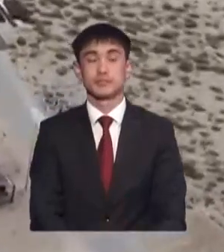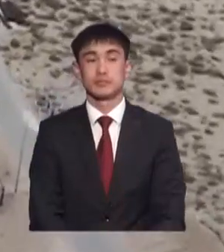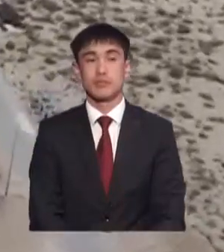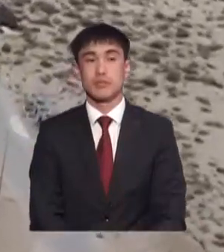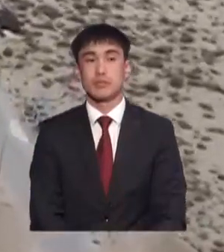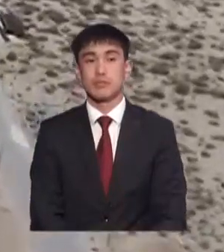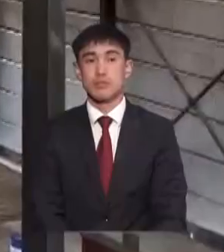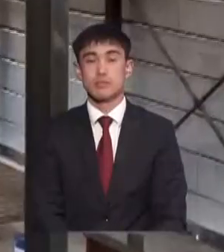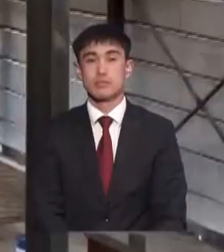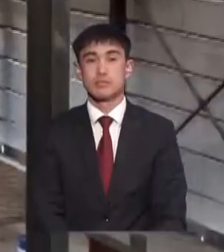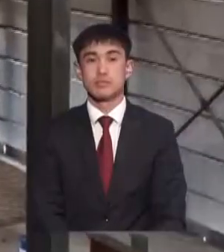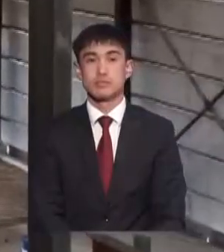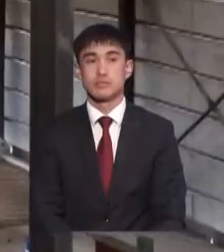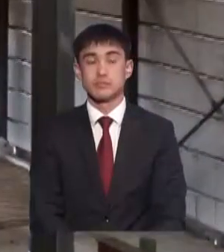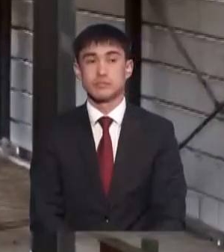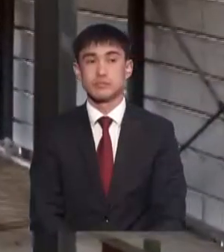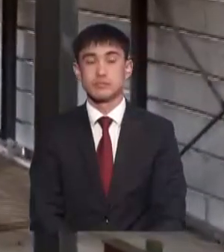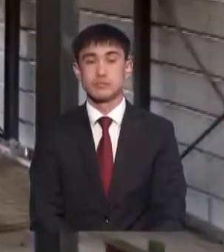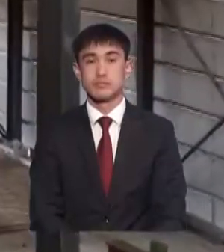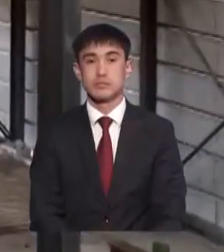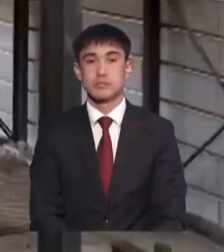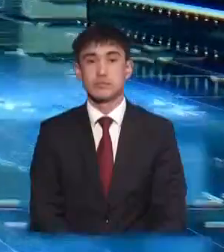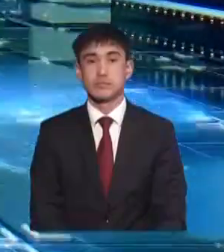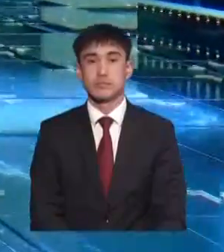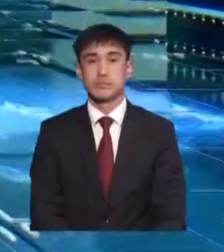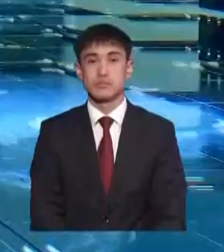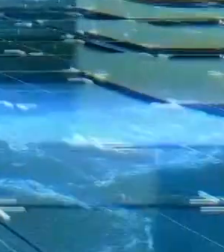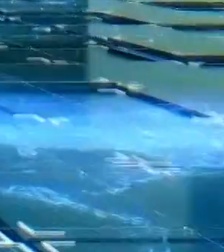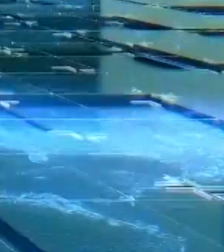Касабулатов, Жасулан Шенгенджетель, радиокомпания ЖТСУ.